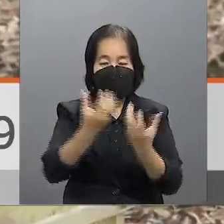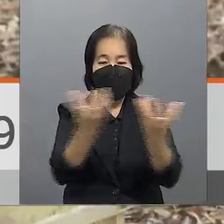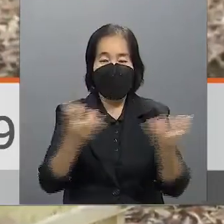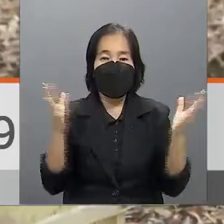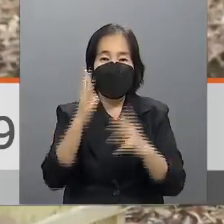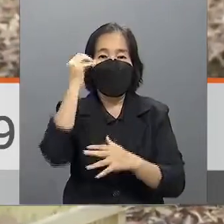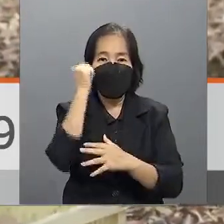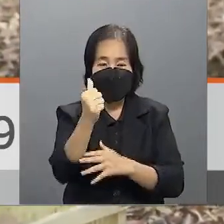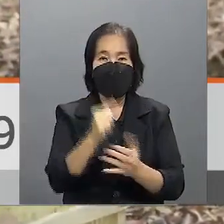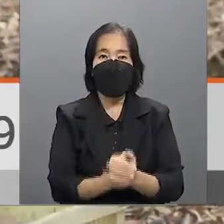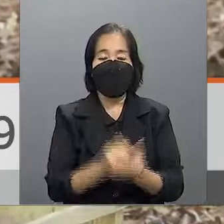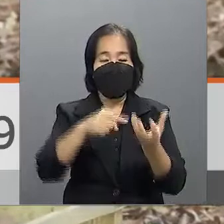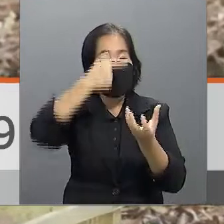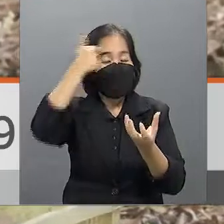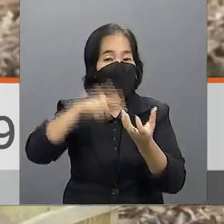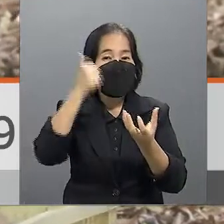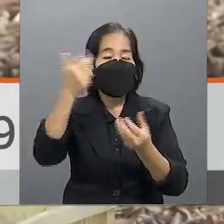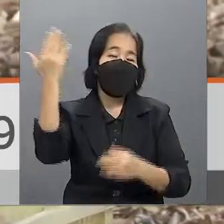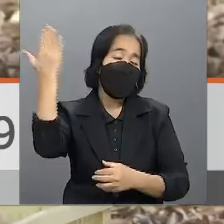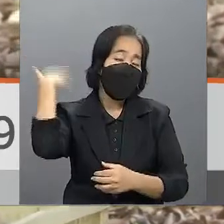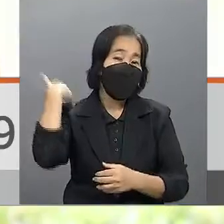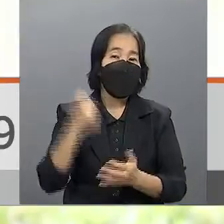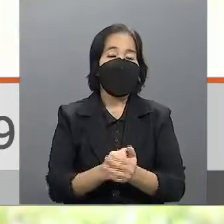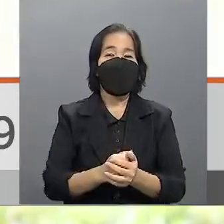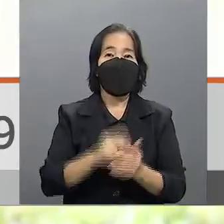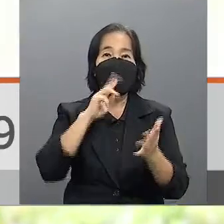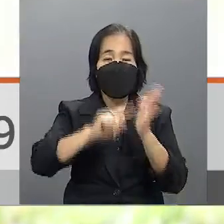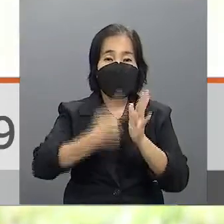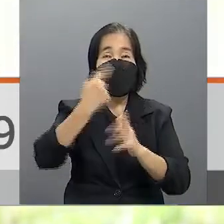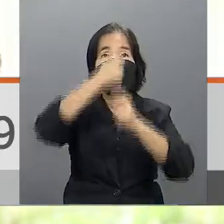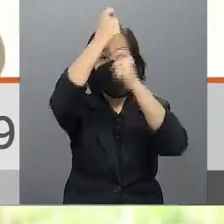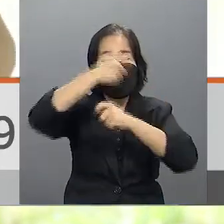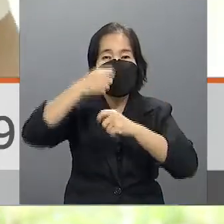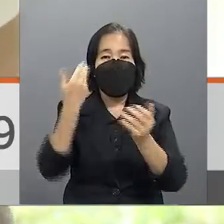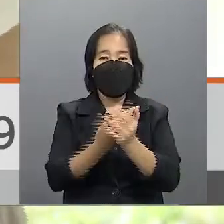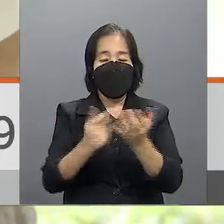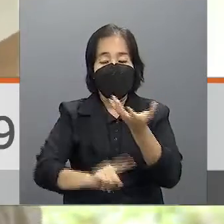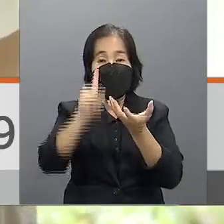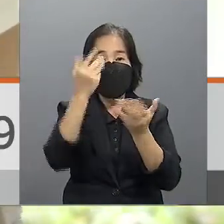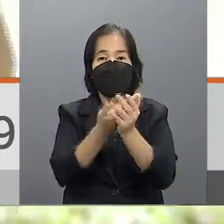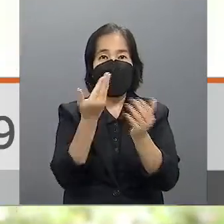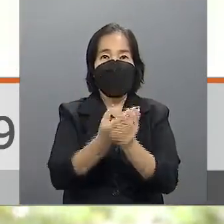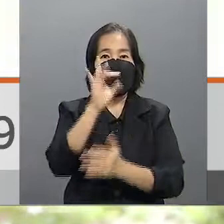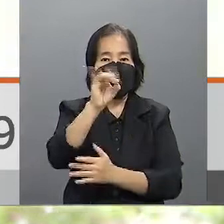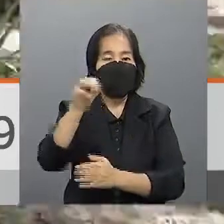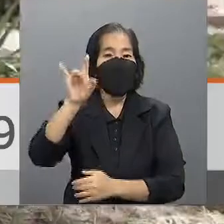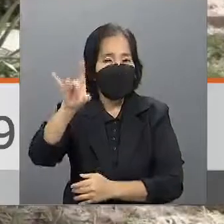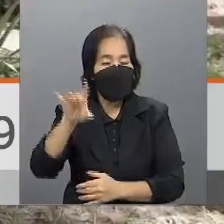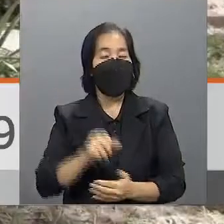ราะปกติในช่วงเริ่มต้นฤดูกาลราคามังคุดอยู่ที่กิโลกรัมละ80ถึง100บาท